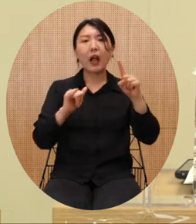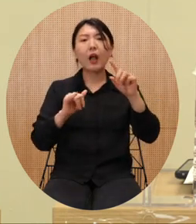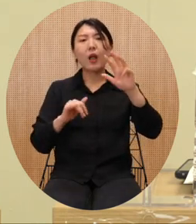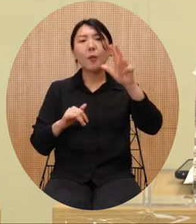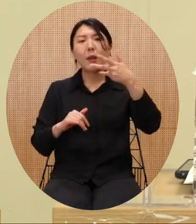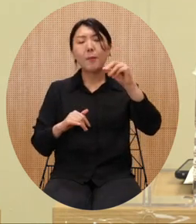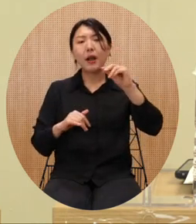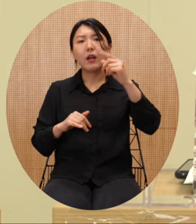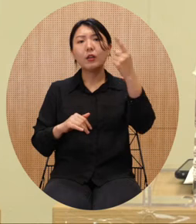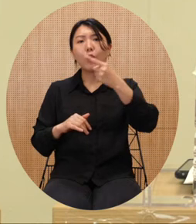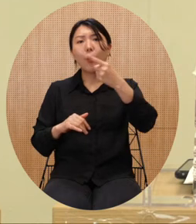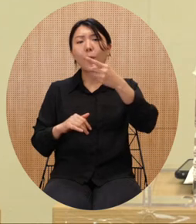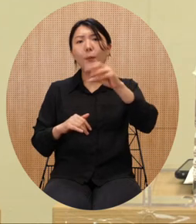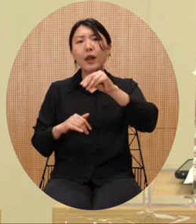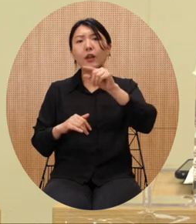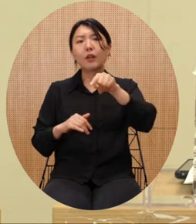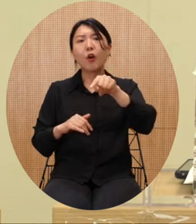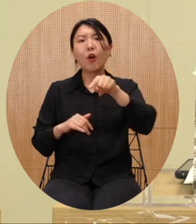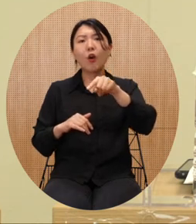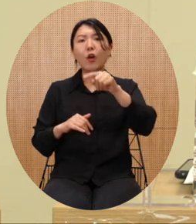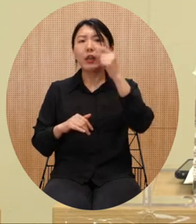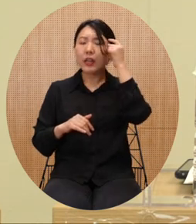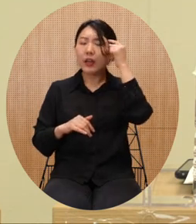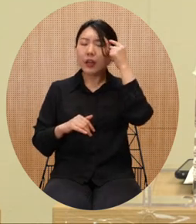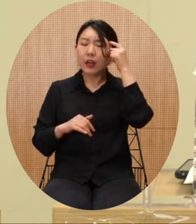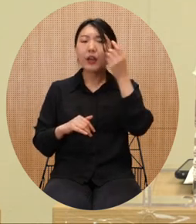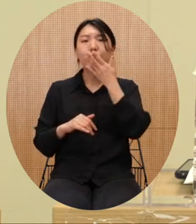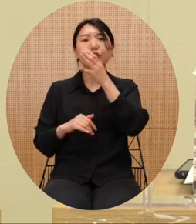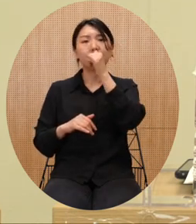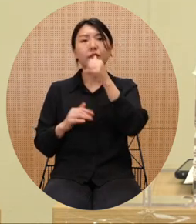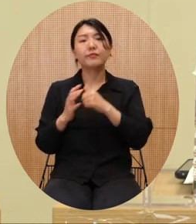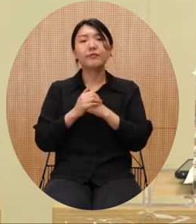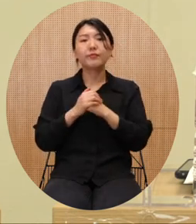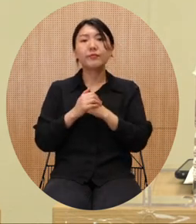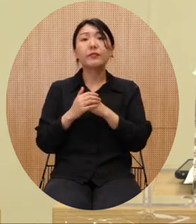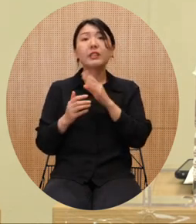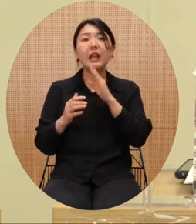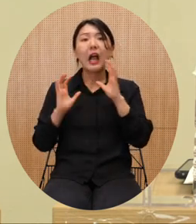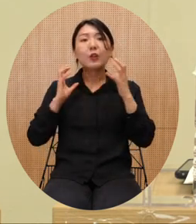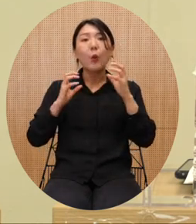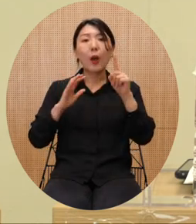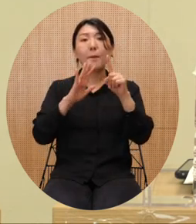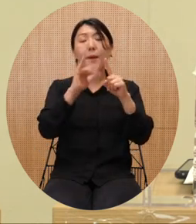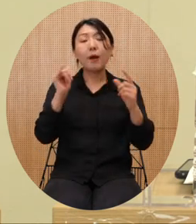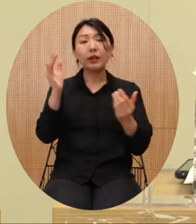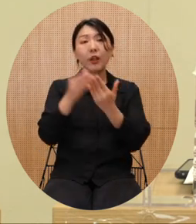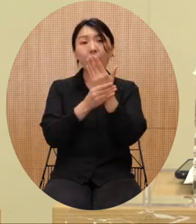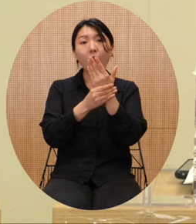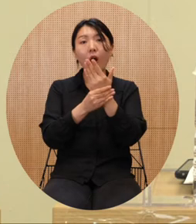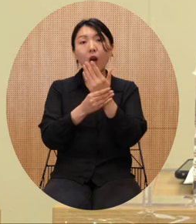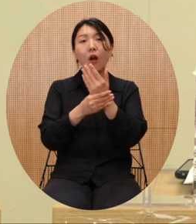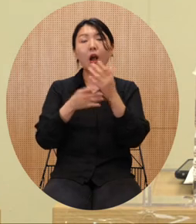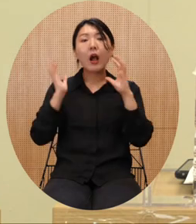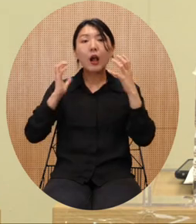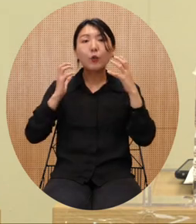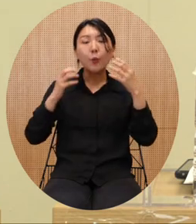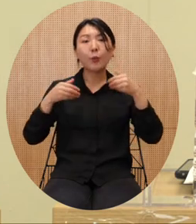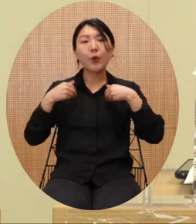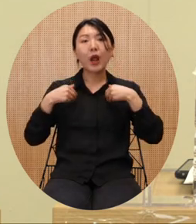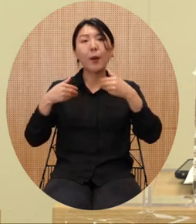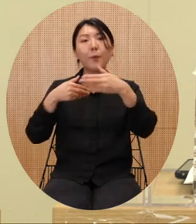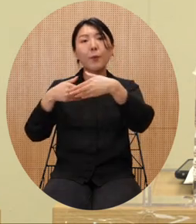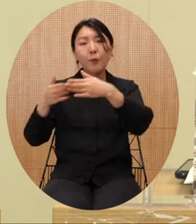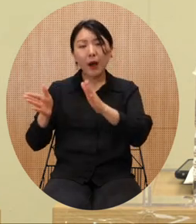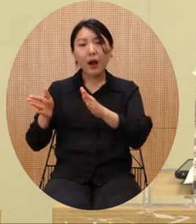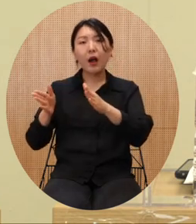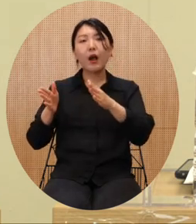원에서 1000만 원 정도를 더 고려해 주는 거다라고 생각할 수가 있습니다. 실은 아동이 한 명 생기면은 아동이